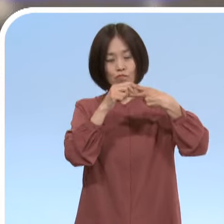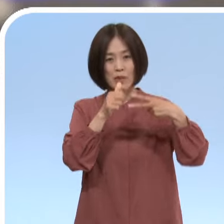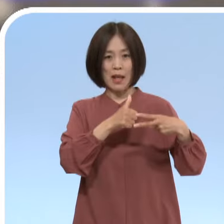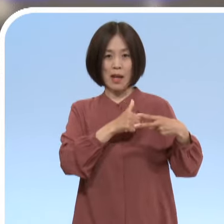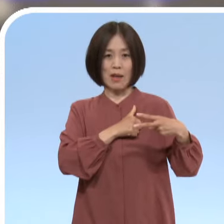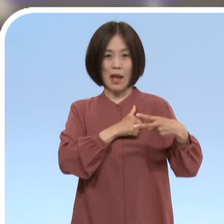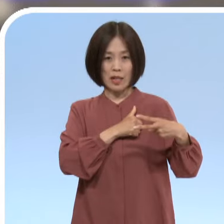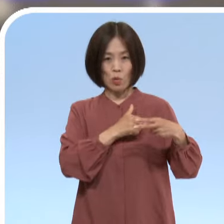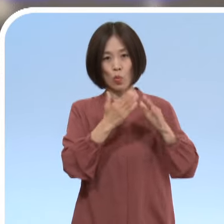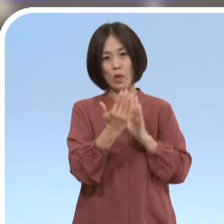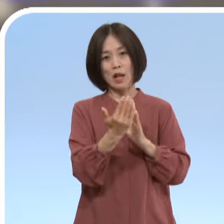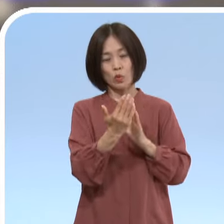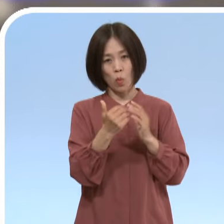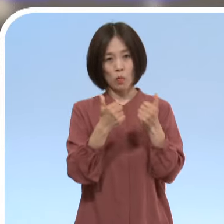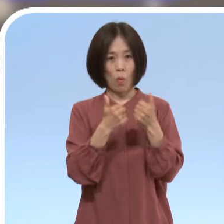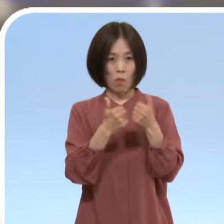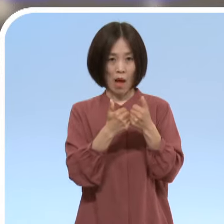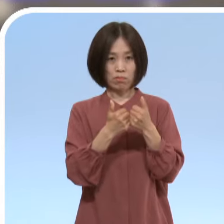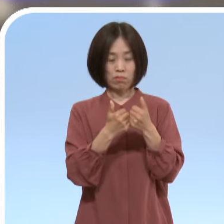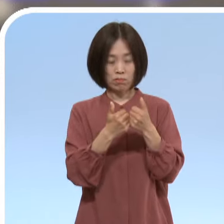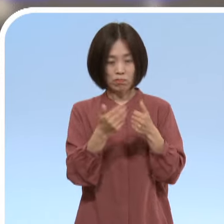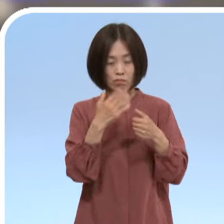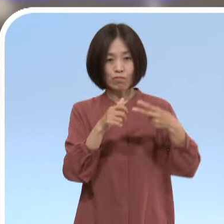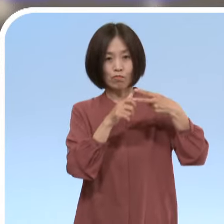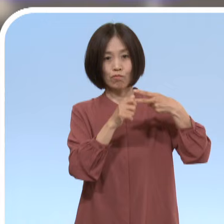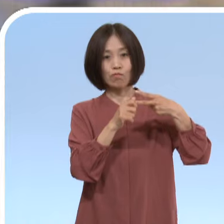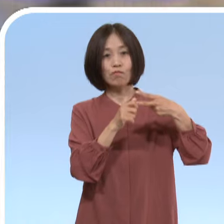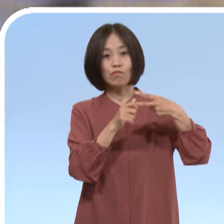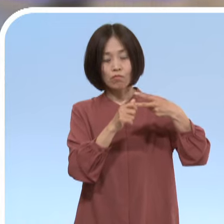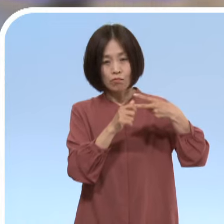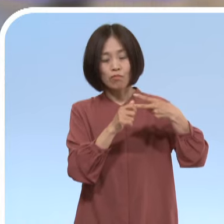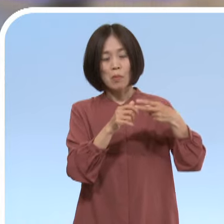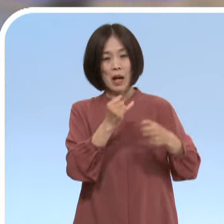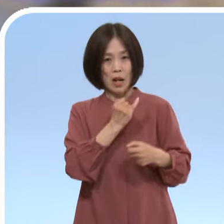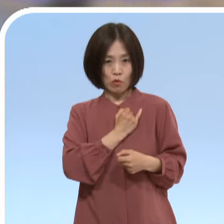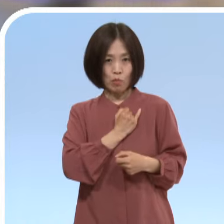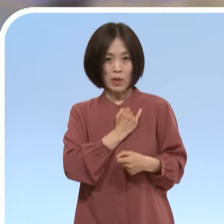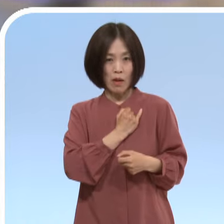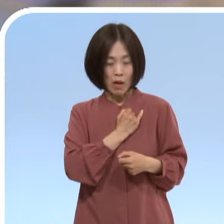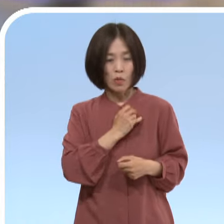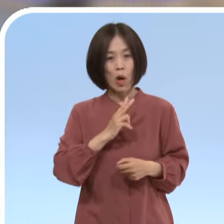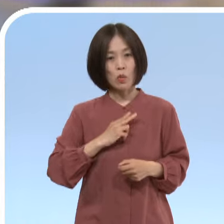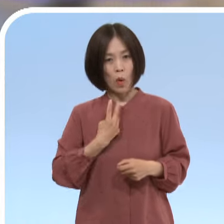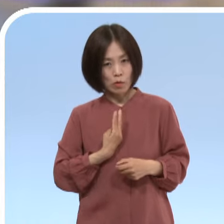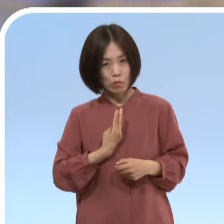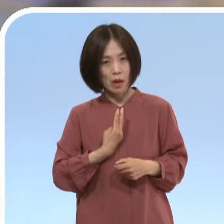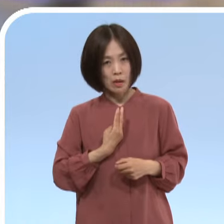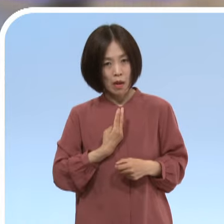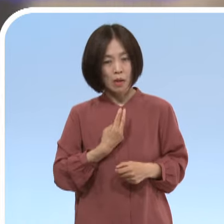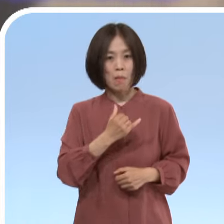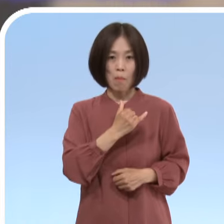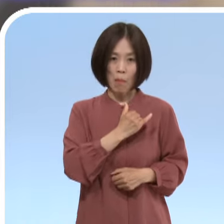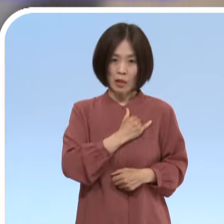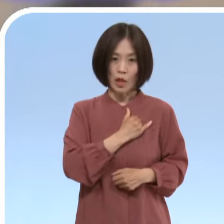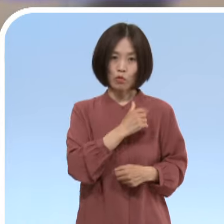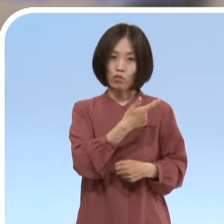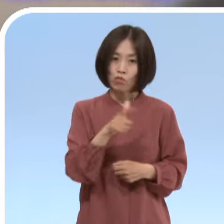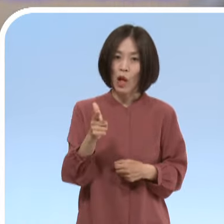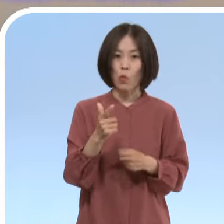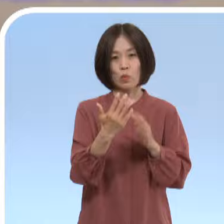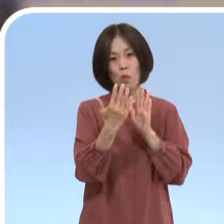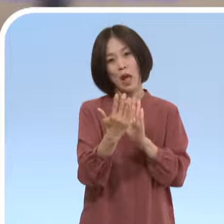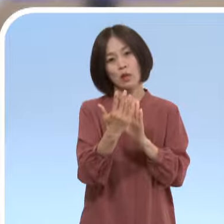のはゲイ専門の結婚相談所となっておりまして、ベストリアンプラスっていうのはレズビアンさんであったりトランスジェンダーさん